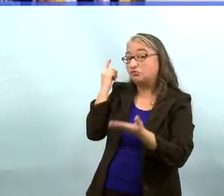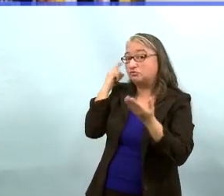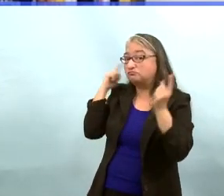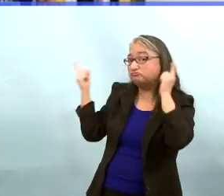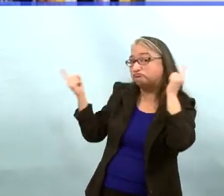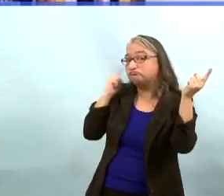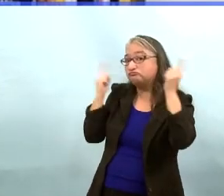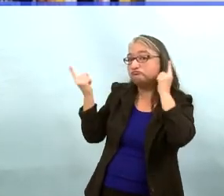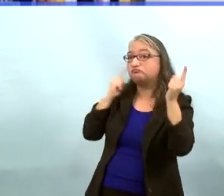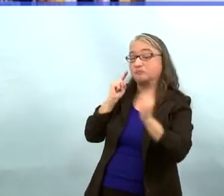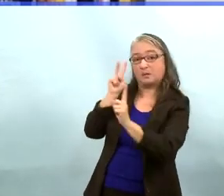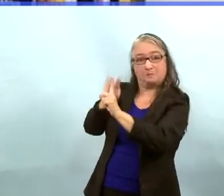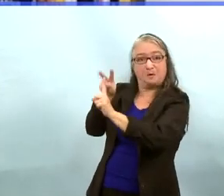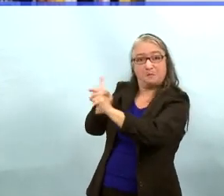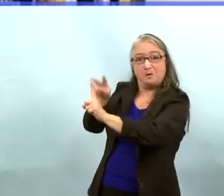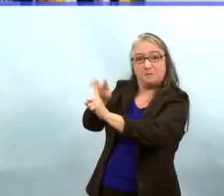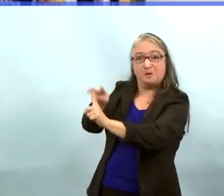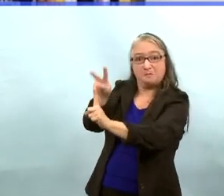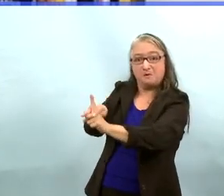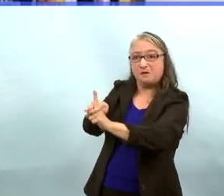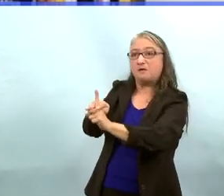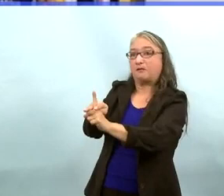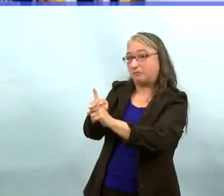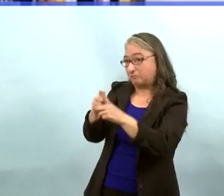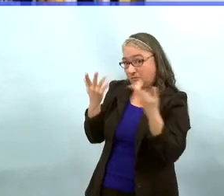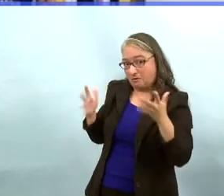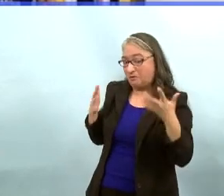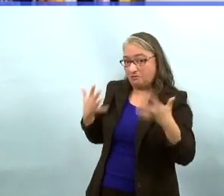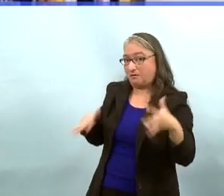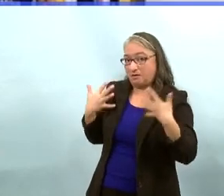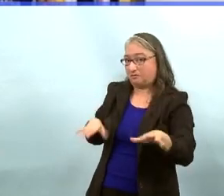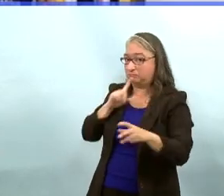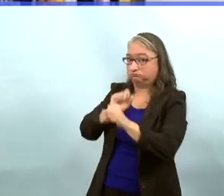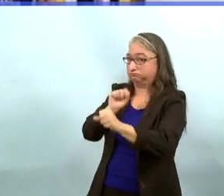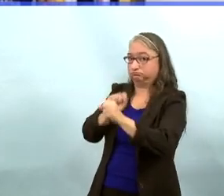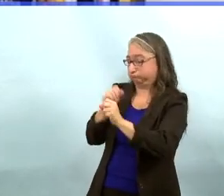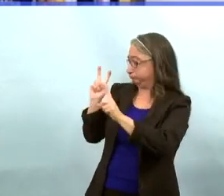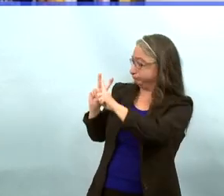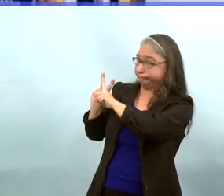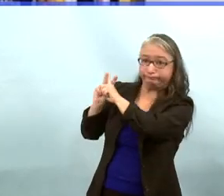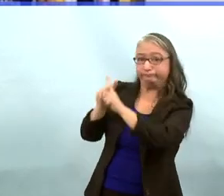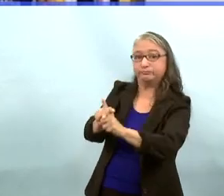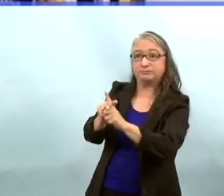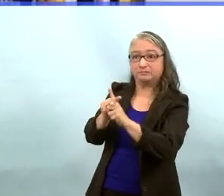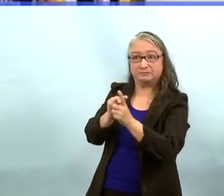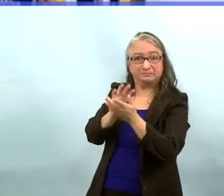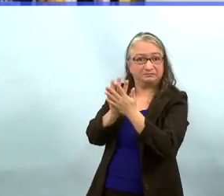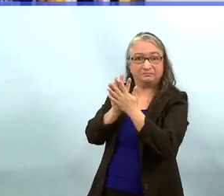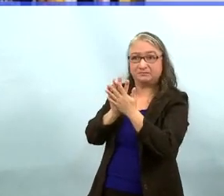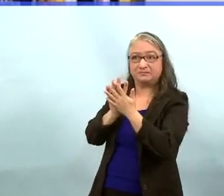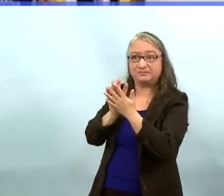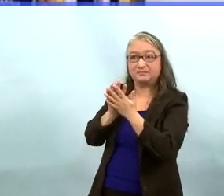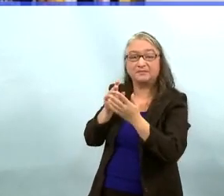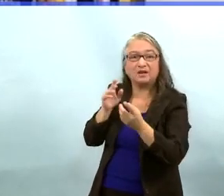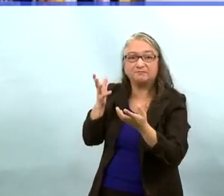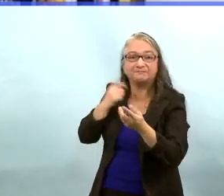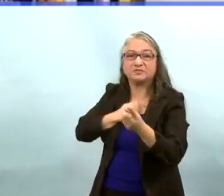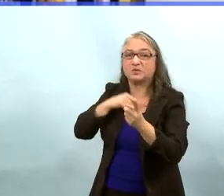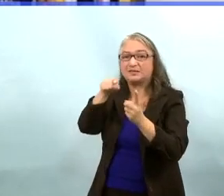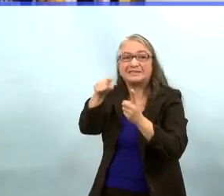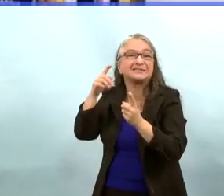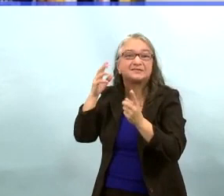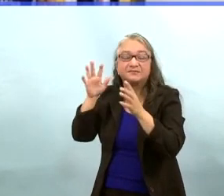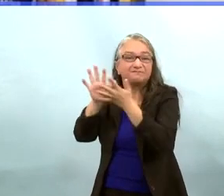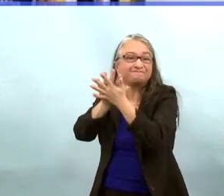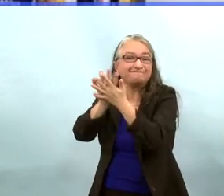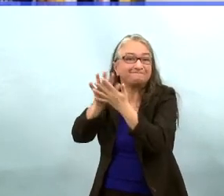jusqu'au 19 décembre. Je veux dire, c'est bien après les dates qui sont disponibles pour les gens à Winnipeg. Alors, pourquoi est-ce que vous n'avez pas plus de